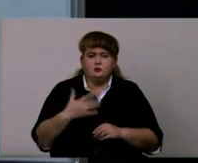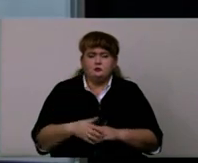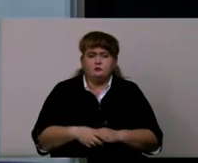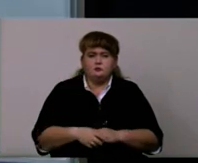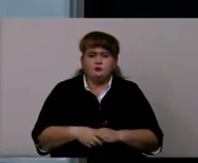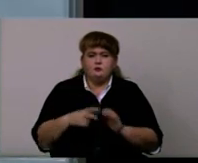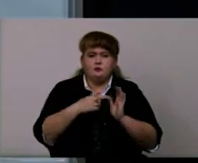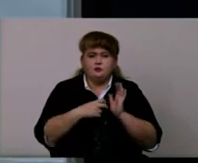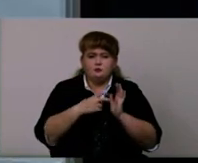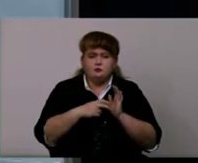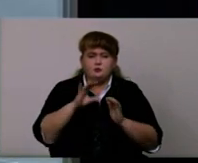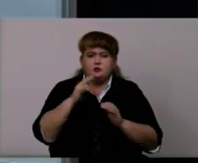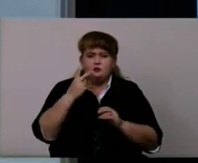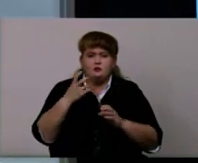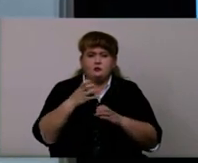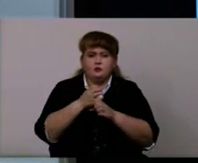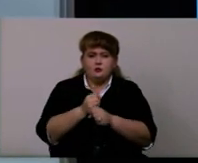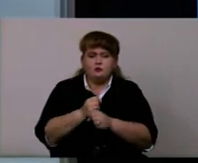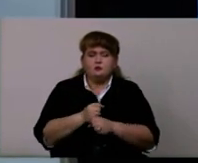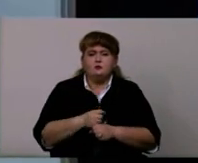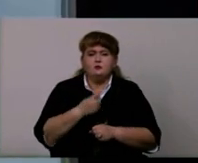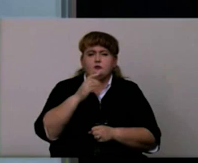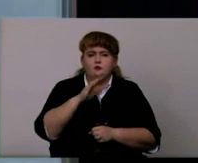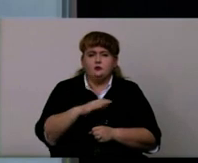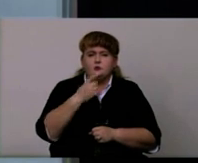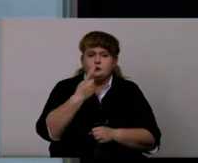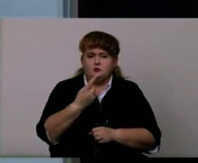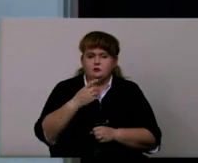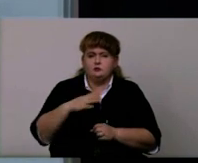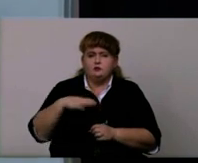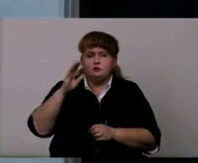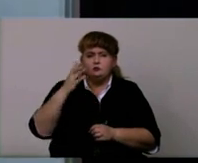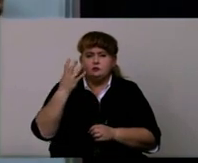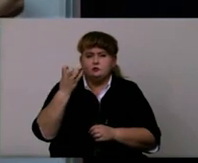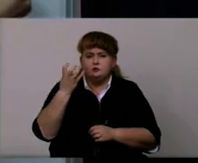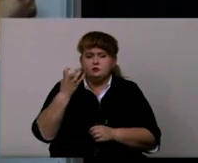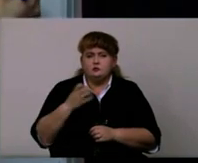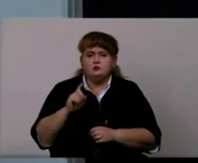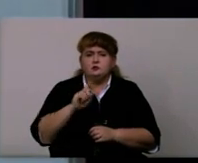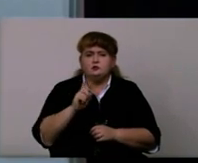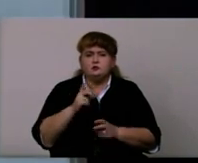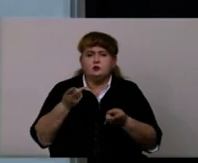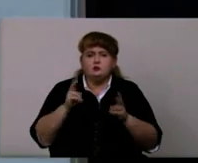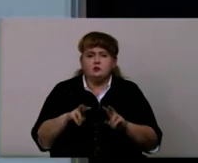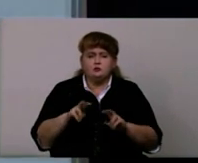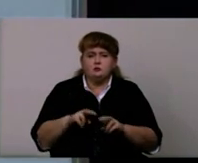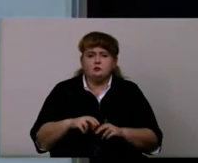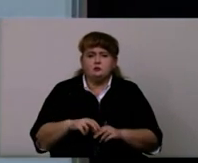125. 800 и 2 сокращаю, внизу 1, наверху 400. Значит, что у меня